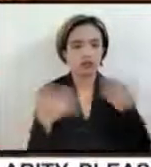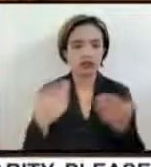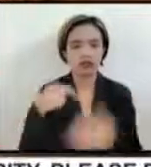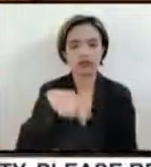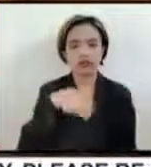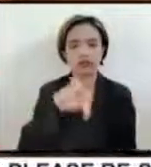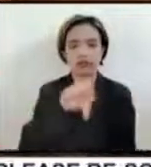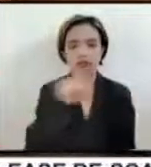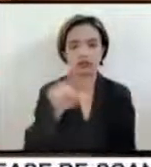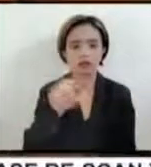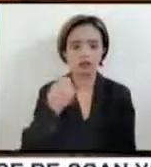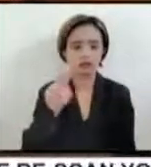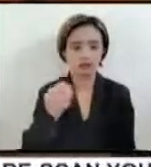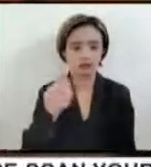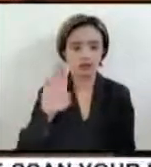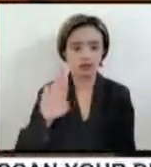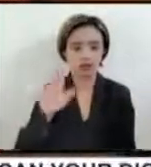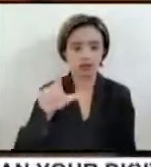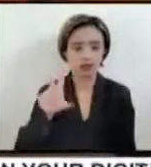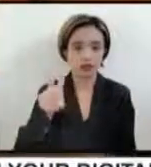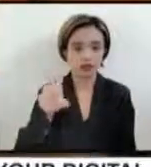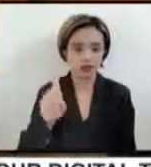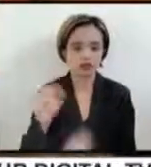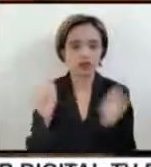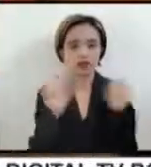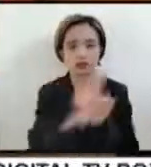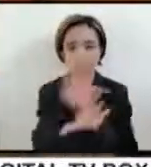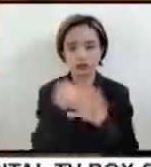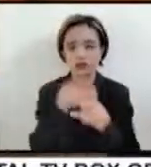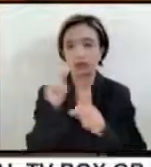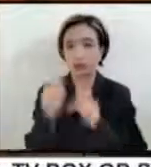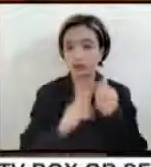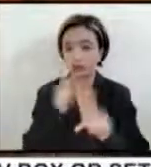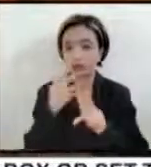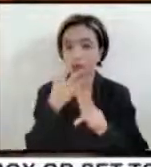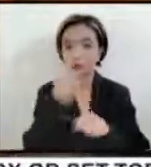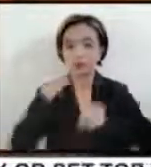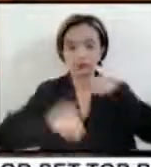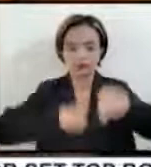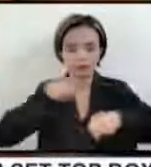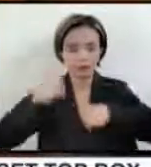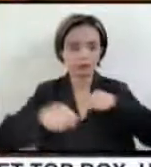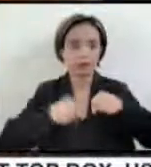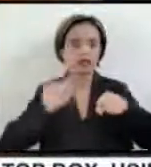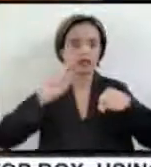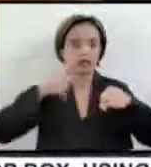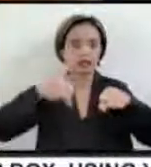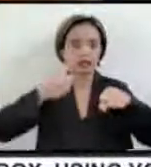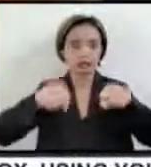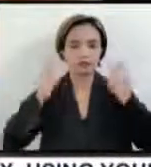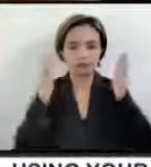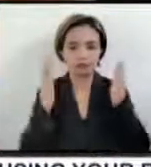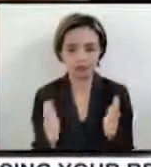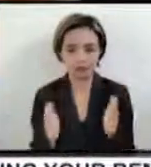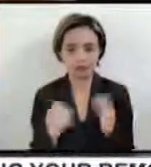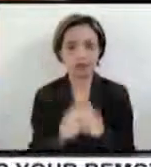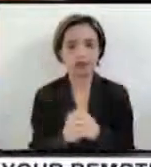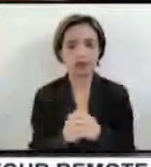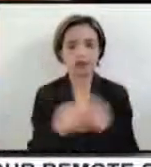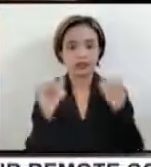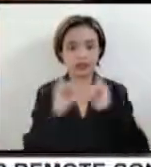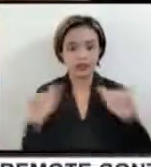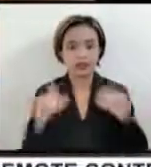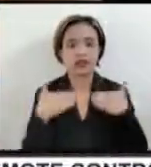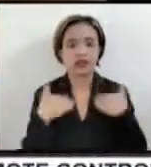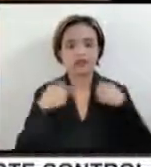rin dito mga deboto ng mga siklista at rider. At hindi rin nawawala yung mga vendor sa gilid